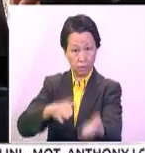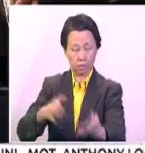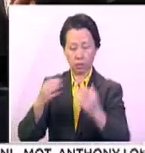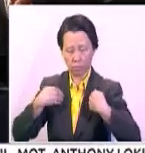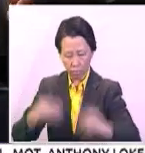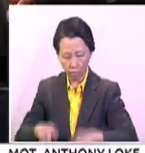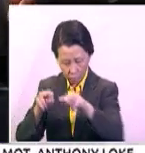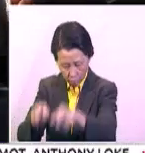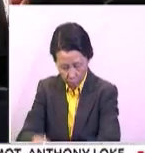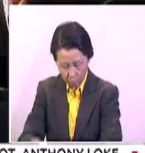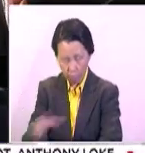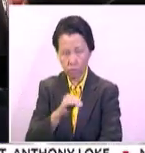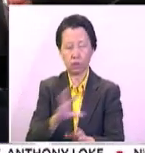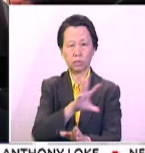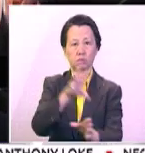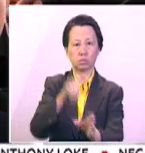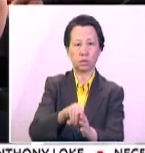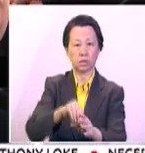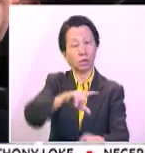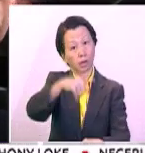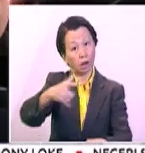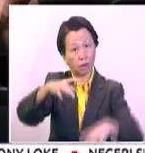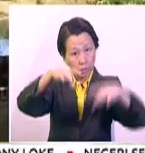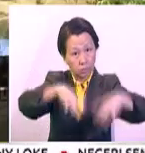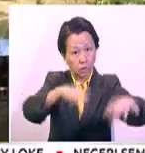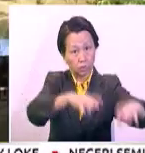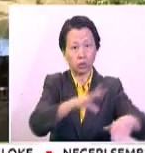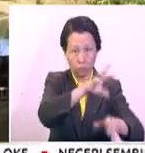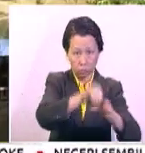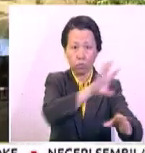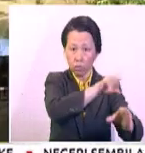and also involve other tests.